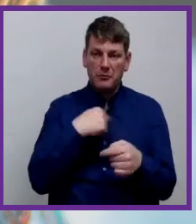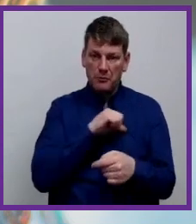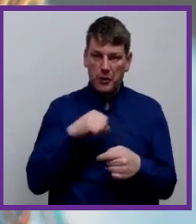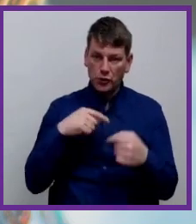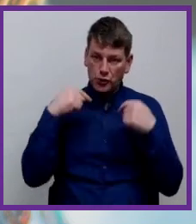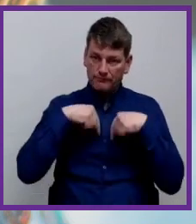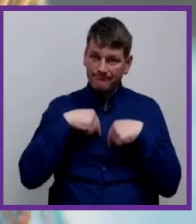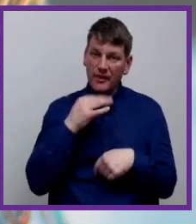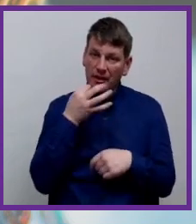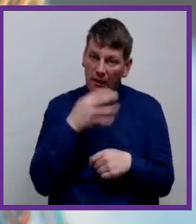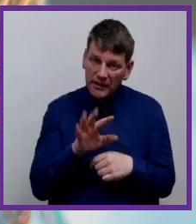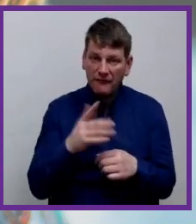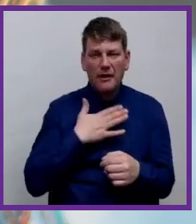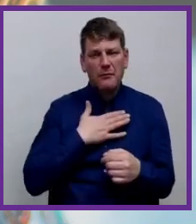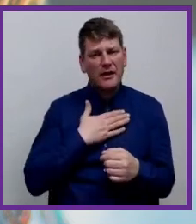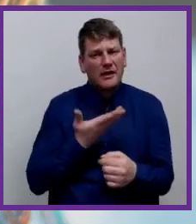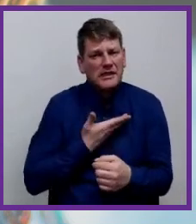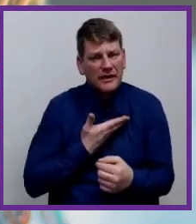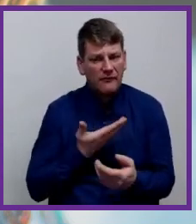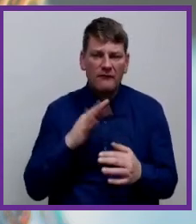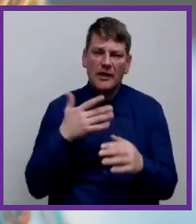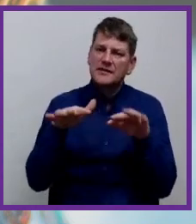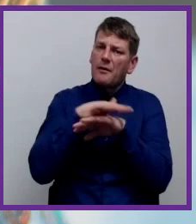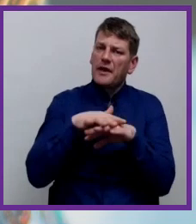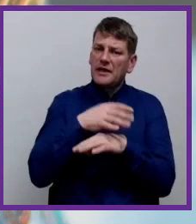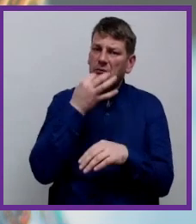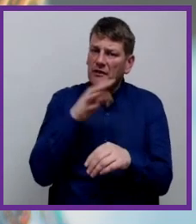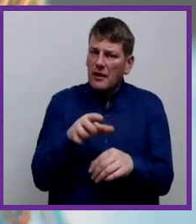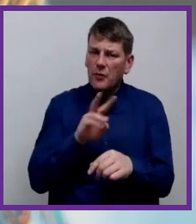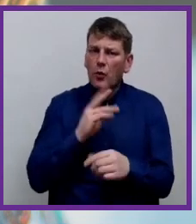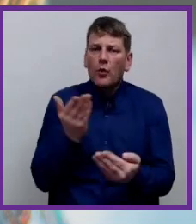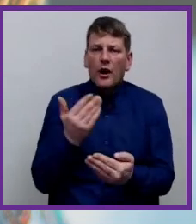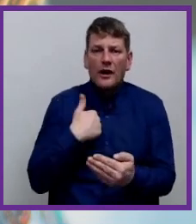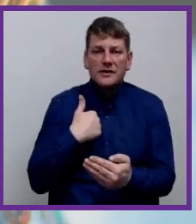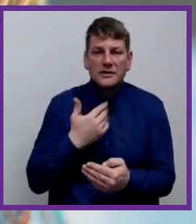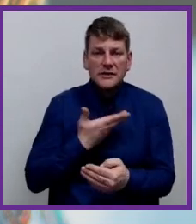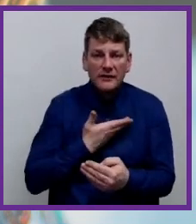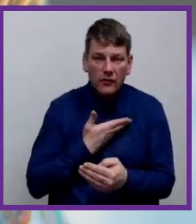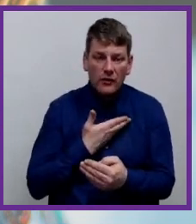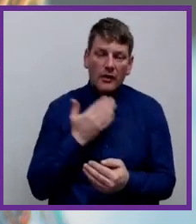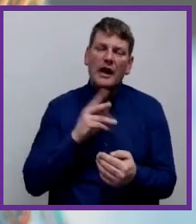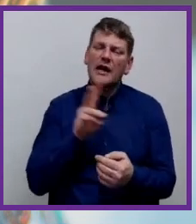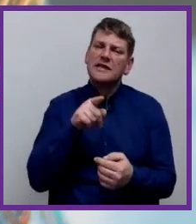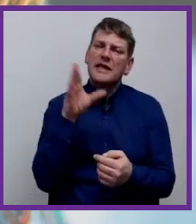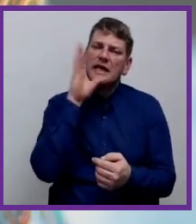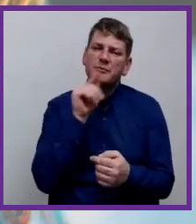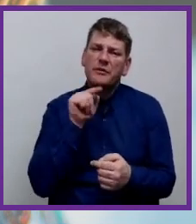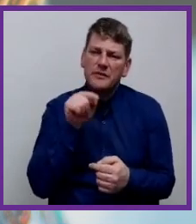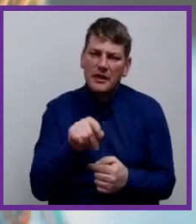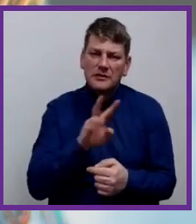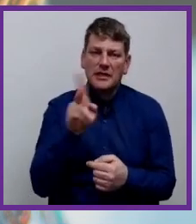manā dzīvē, vai kas man nepatīk sabiedrībā, kurā es dzīvoju, un kas ir iespējams tas, kas mani